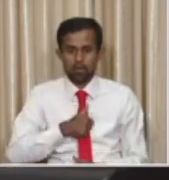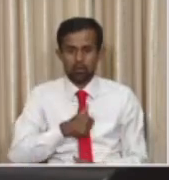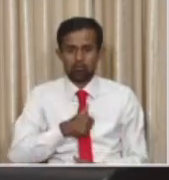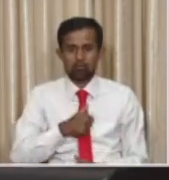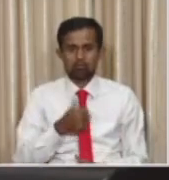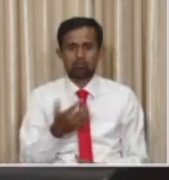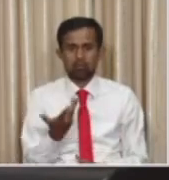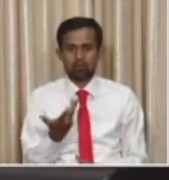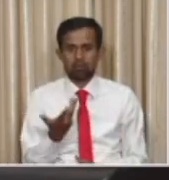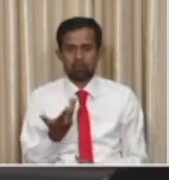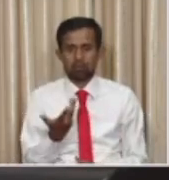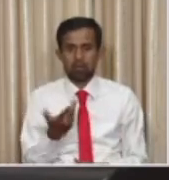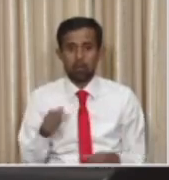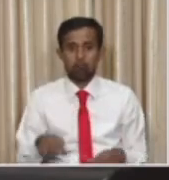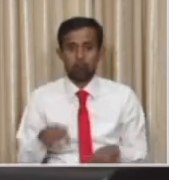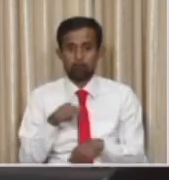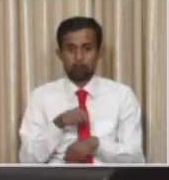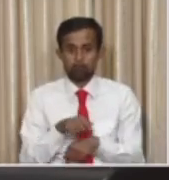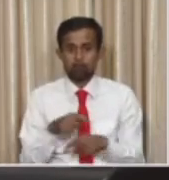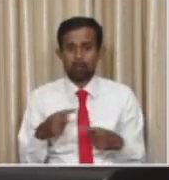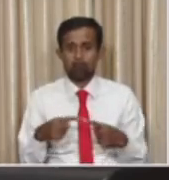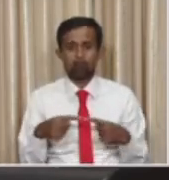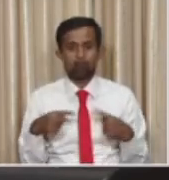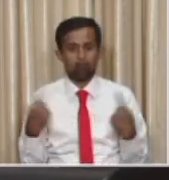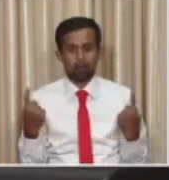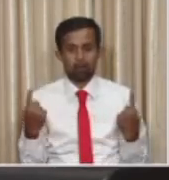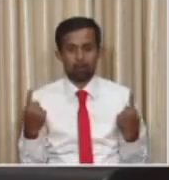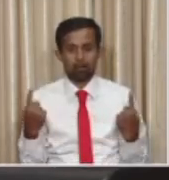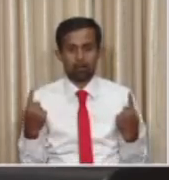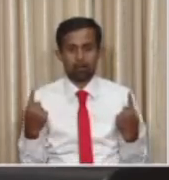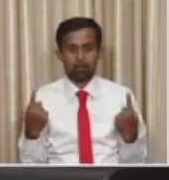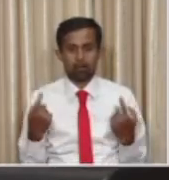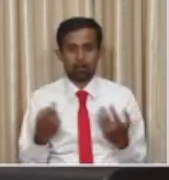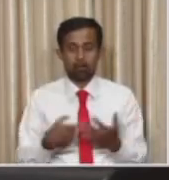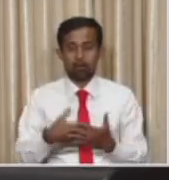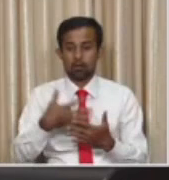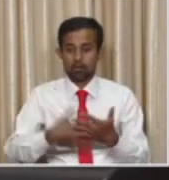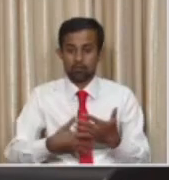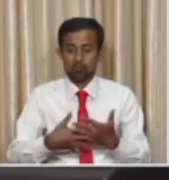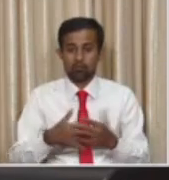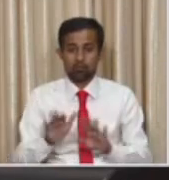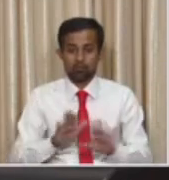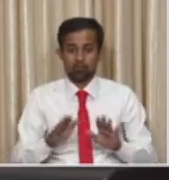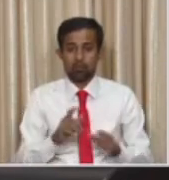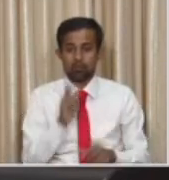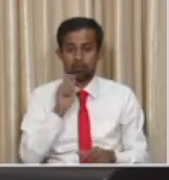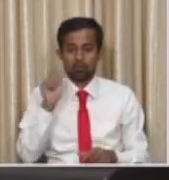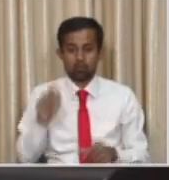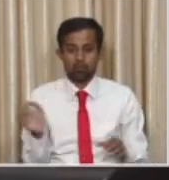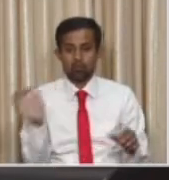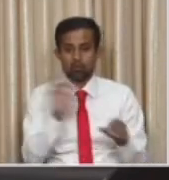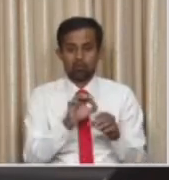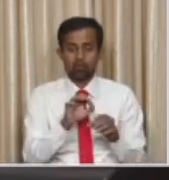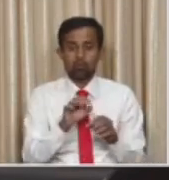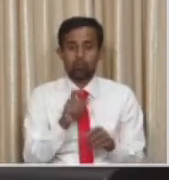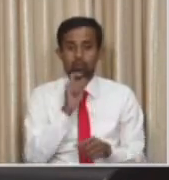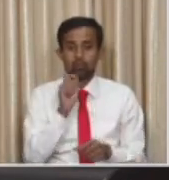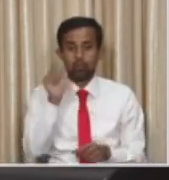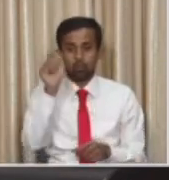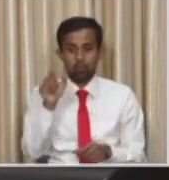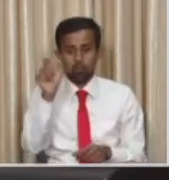නැහැ. නමුත් මේ වෙනකොට ඒ තත්ත්වය වෙනස් වෙලා තිබෙනවා. ඒ අනුව රෙකෝඩ ජජස්ලා පත්කිරීම තුළ අපි බලාපොරොත්තු වෙනවා